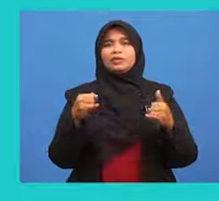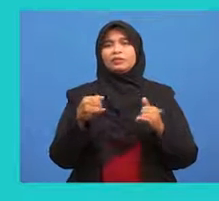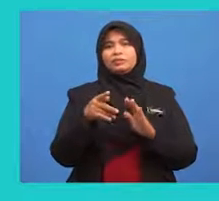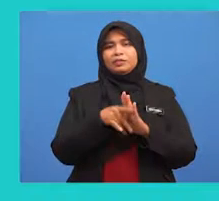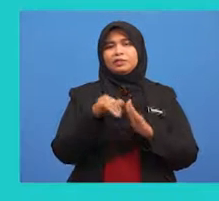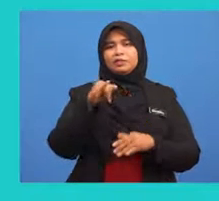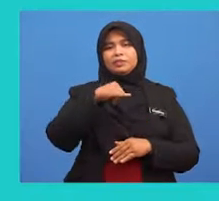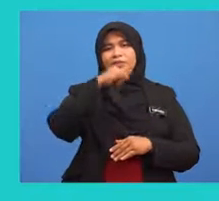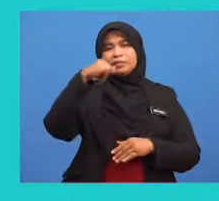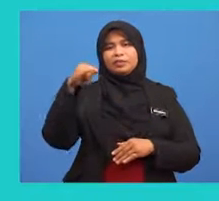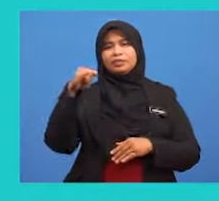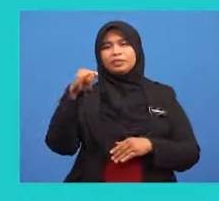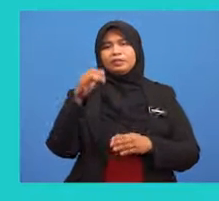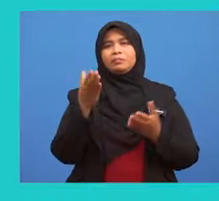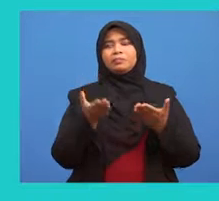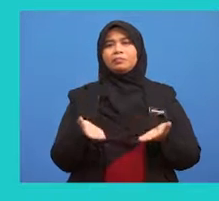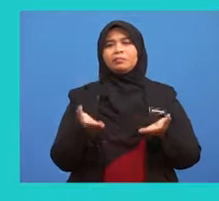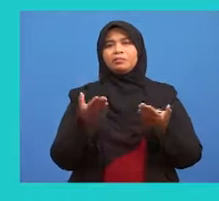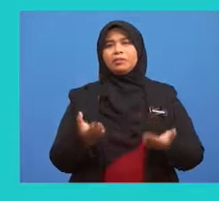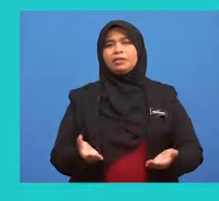berat dan perindustrian ringan.